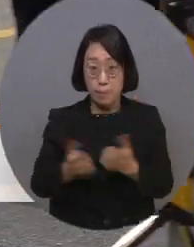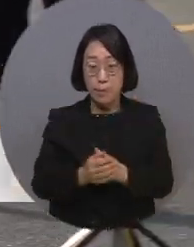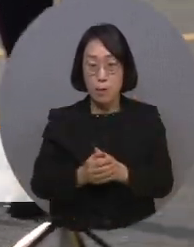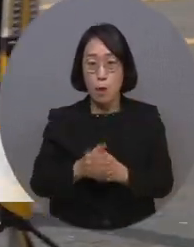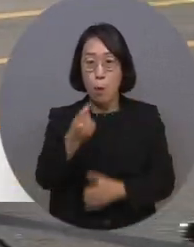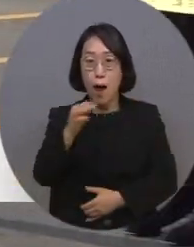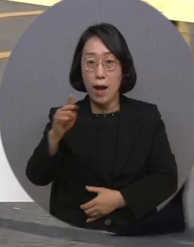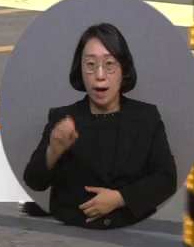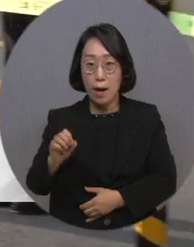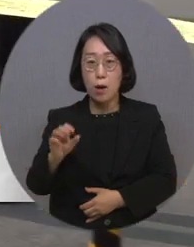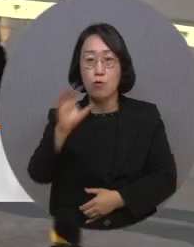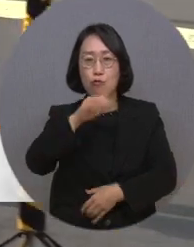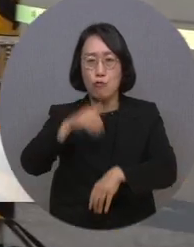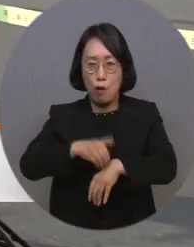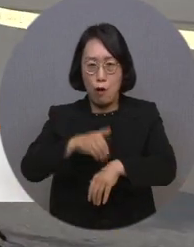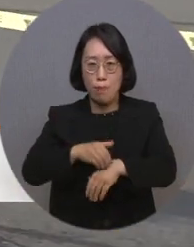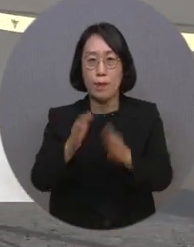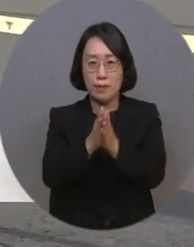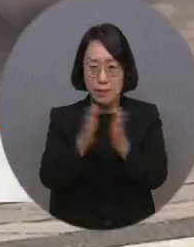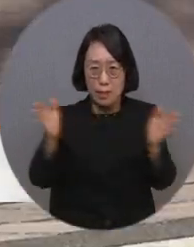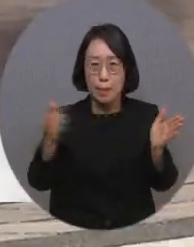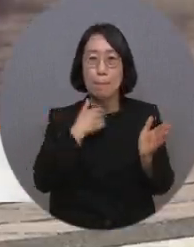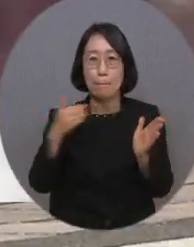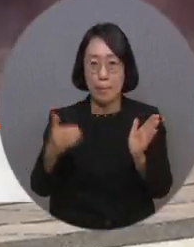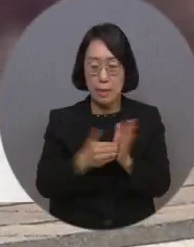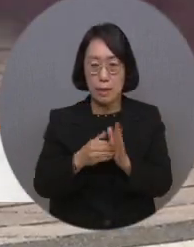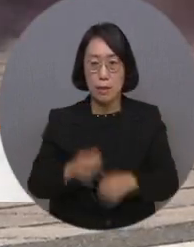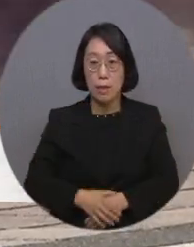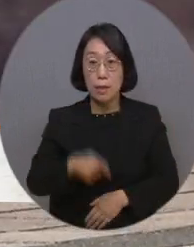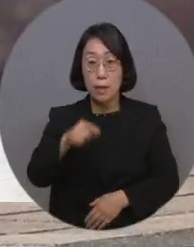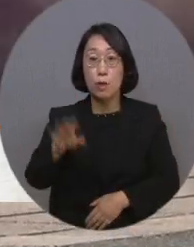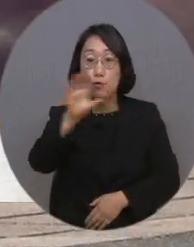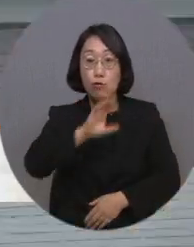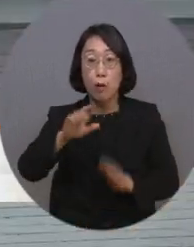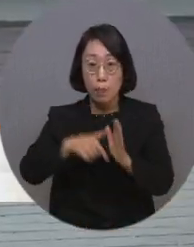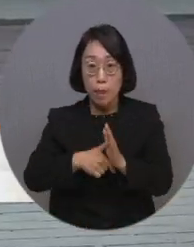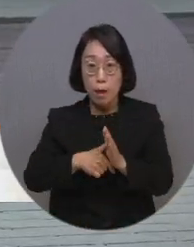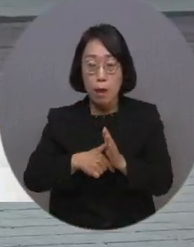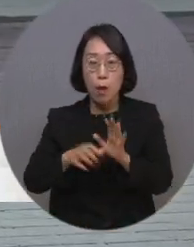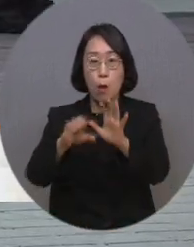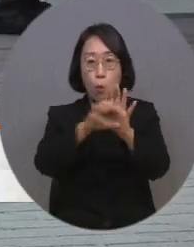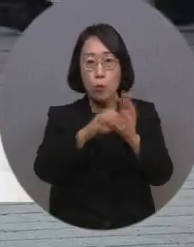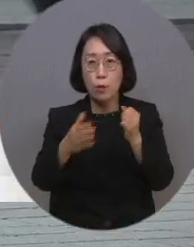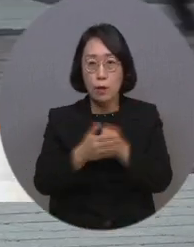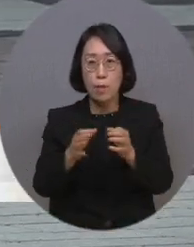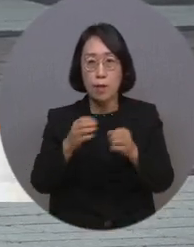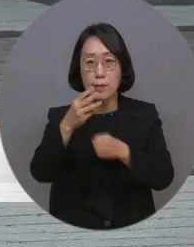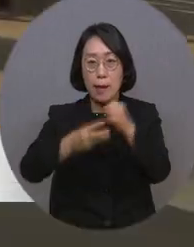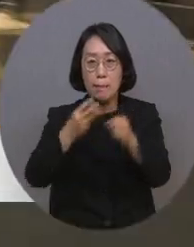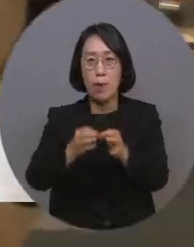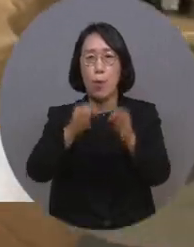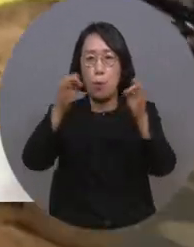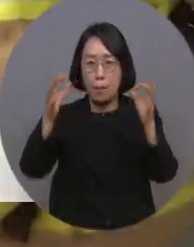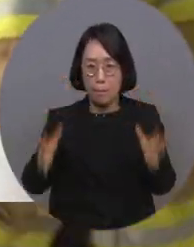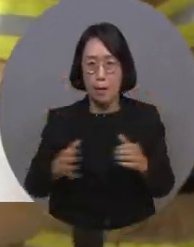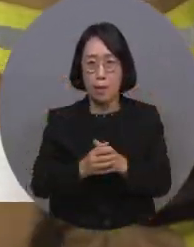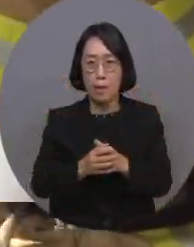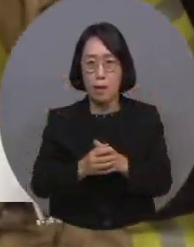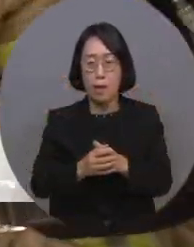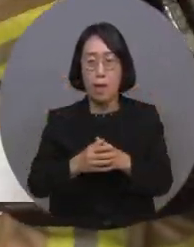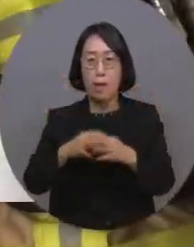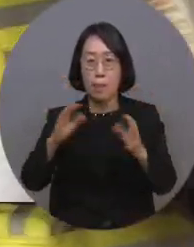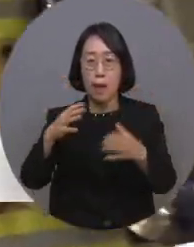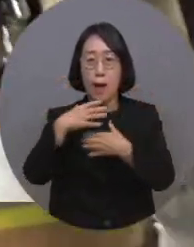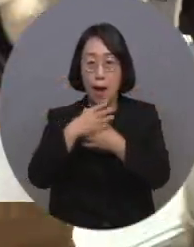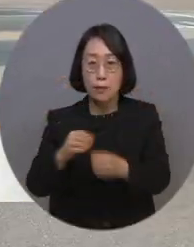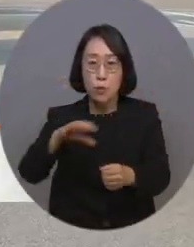화랑훈련 상황조치훈련이 실시됐습니다. 이번 화랑훈련은 코로나로 인해 3년 만에 진행됐으며 안보 의식을 높이기